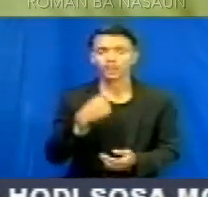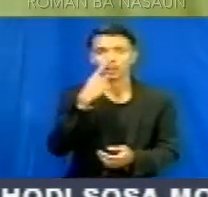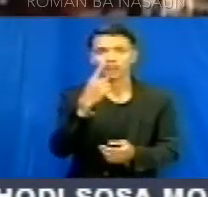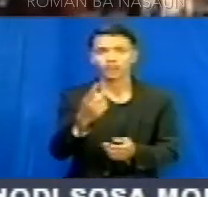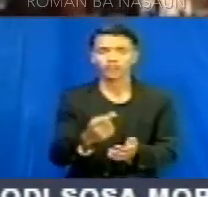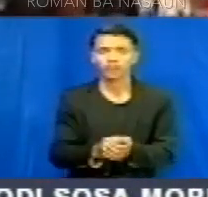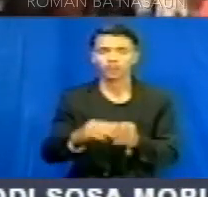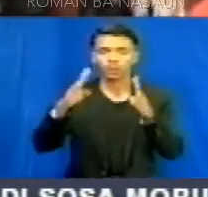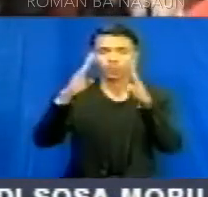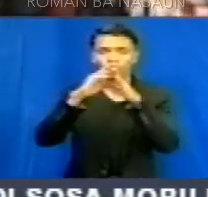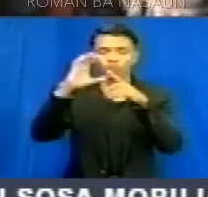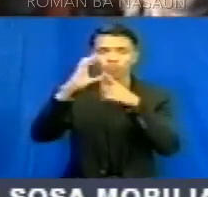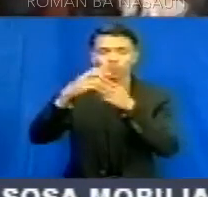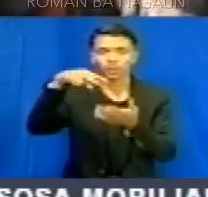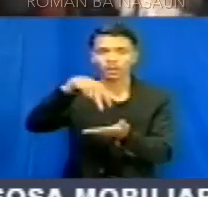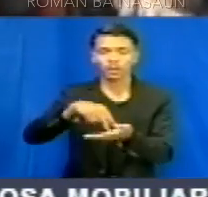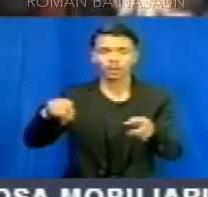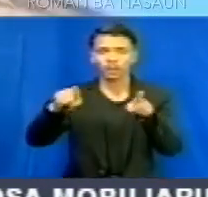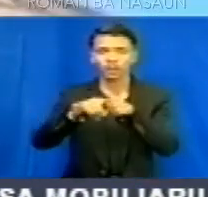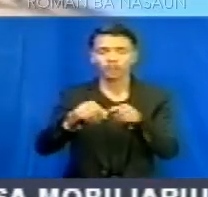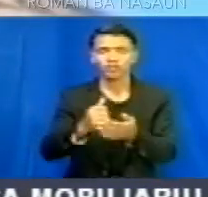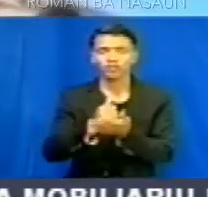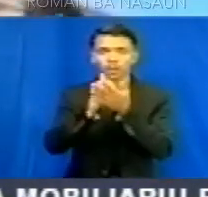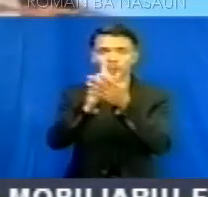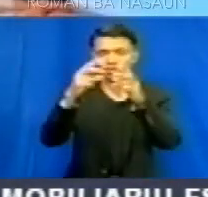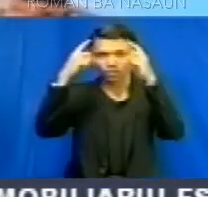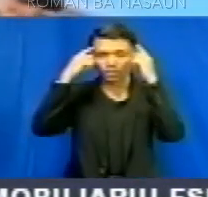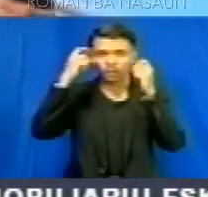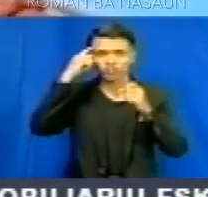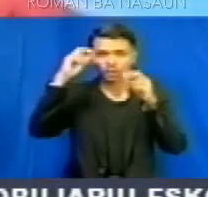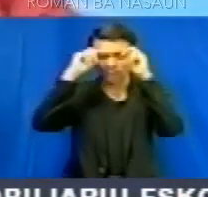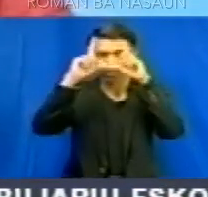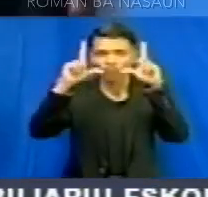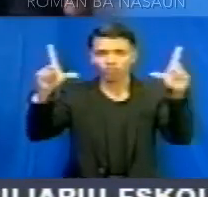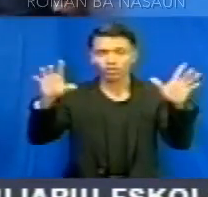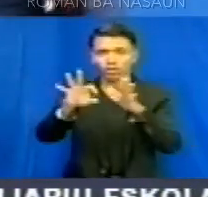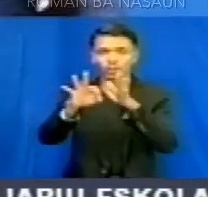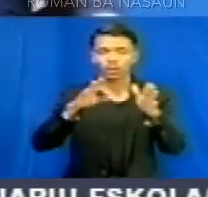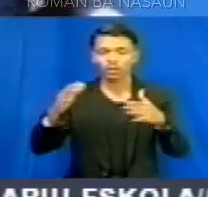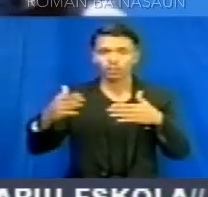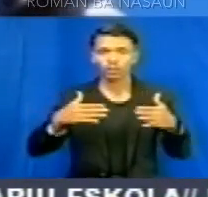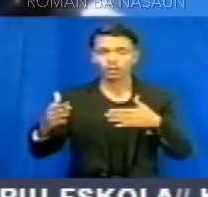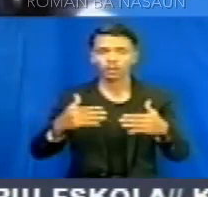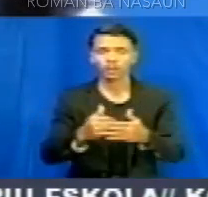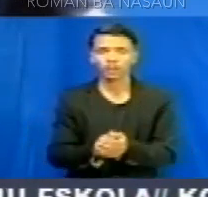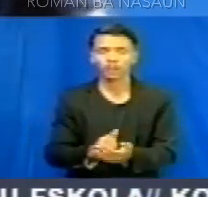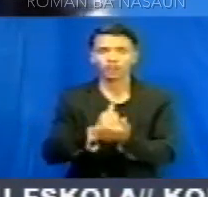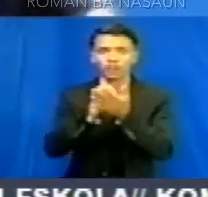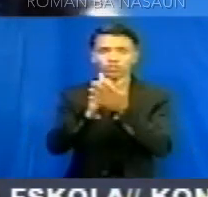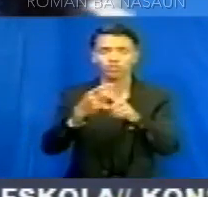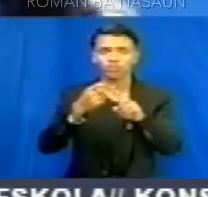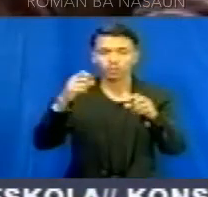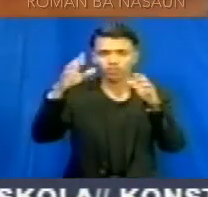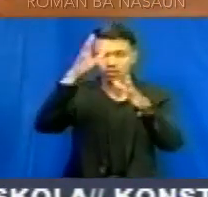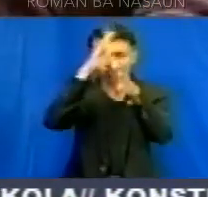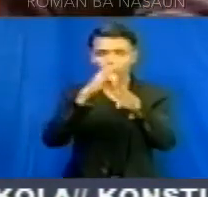Hateten, uma lulik na Behari, Nurabut, Nomahon, Batimoruan Hotu, atu Halibur Malu, Horihetan Matak Malirin, Husi Beala Sira. Husi